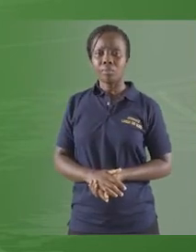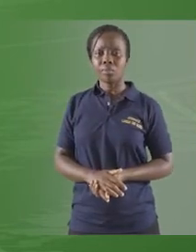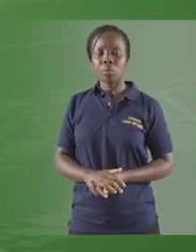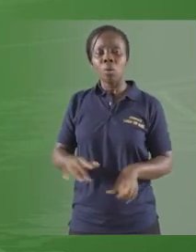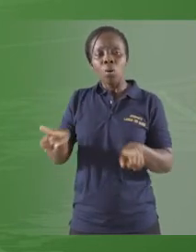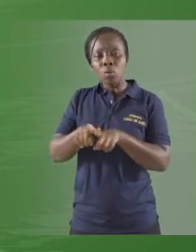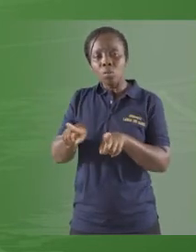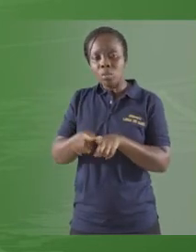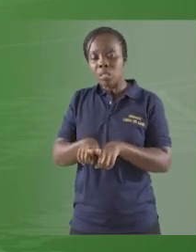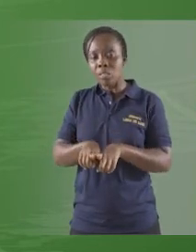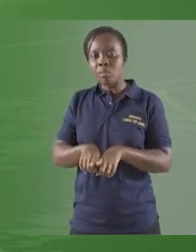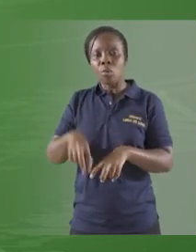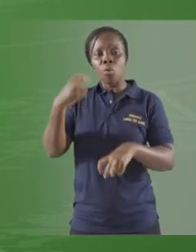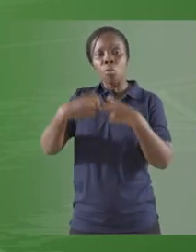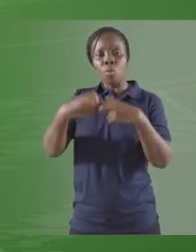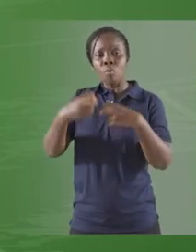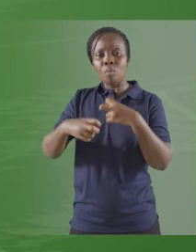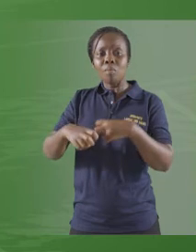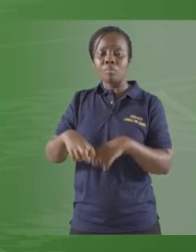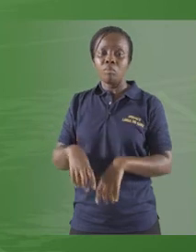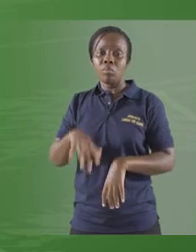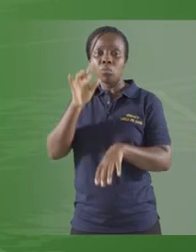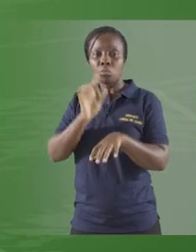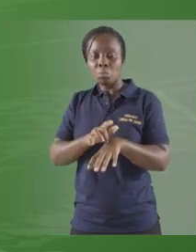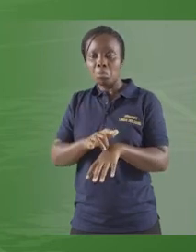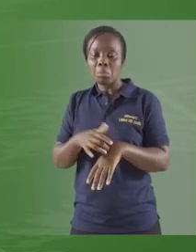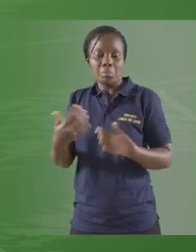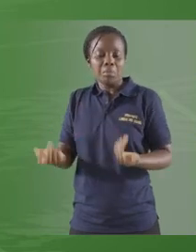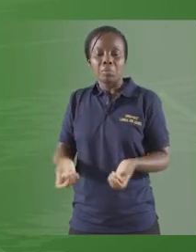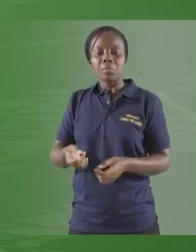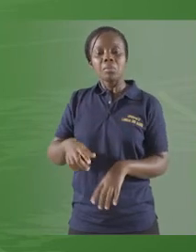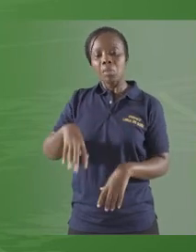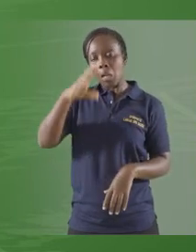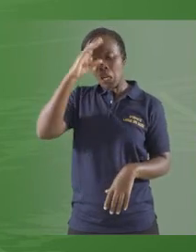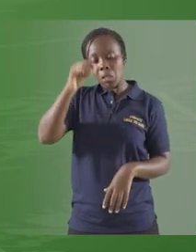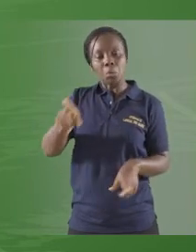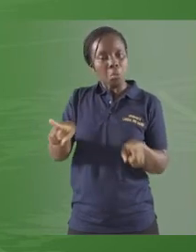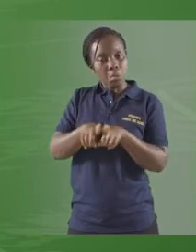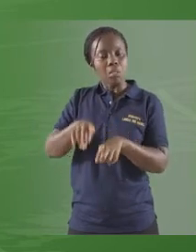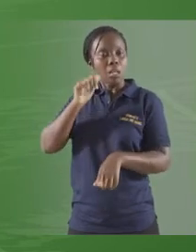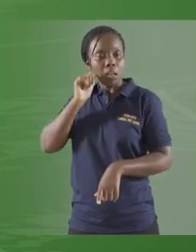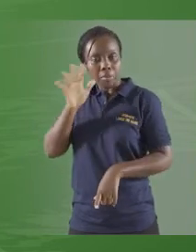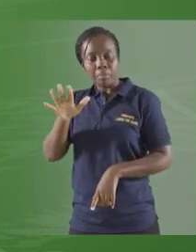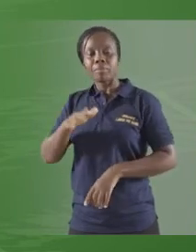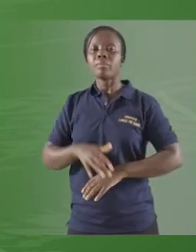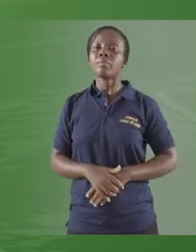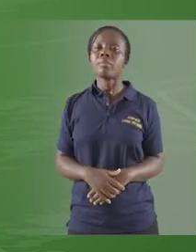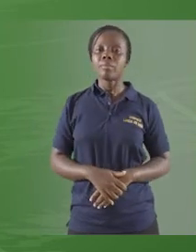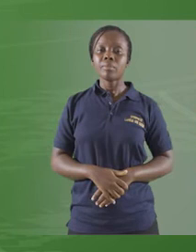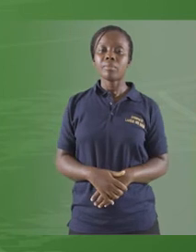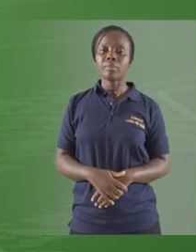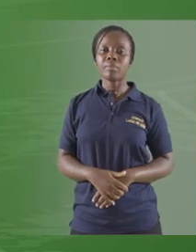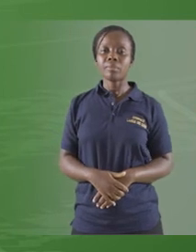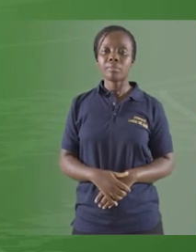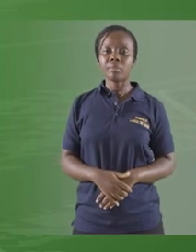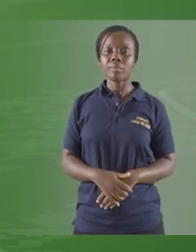l'anomalie affecte aussi bien les individus de sexe féminin que les